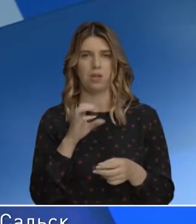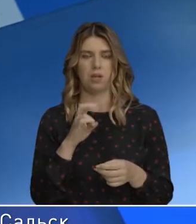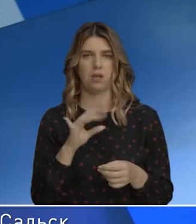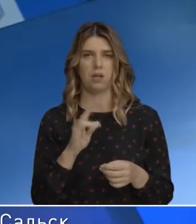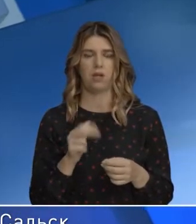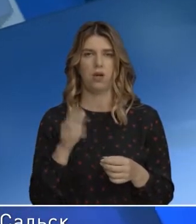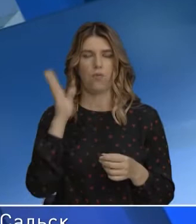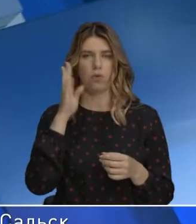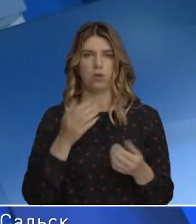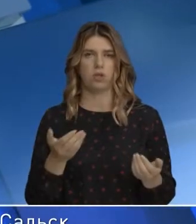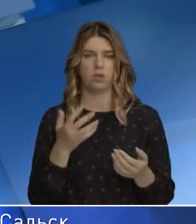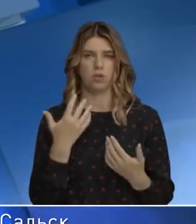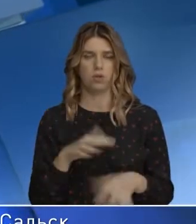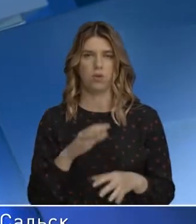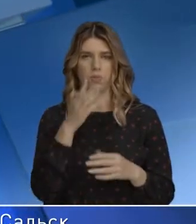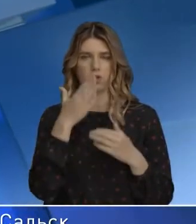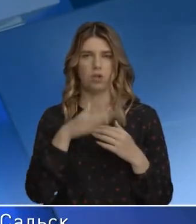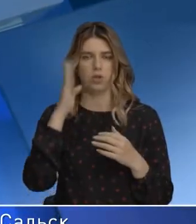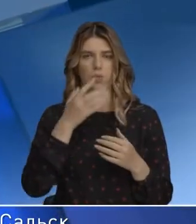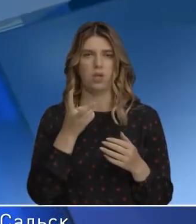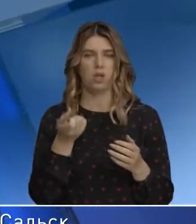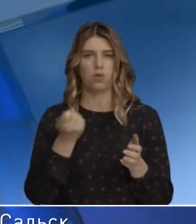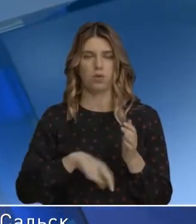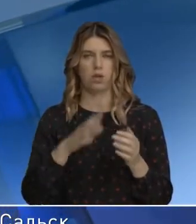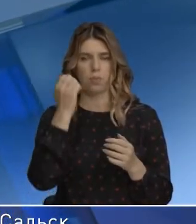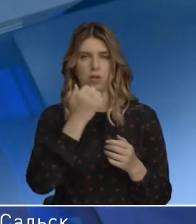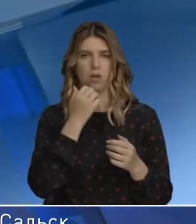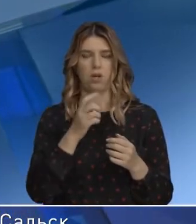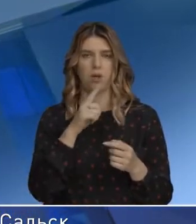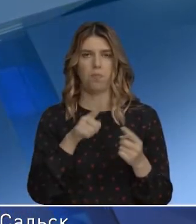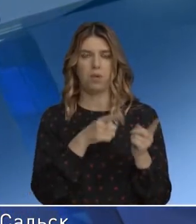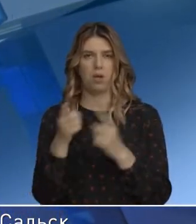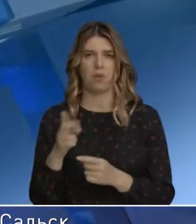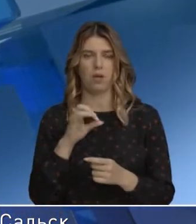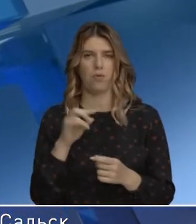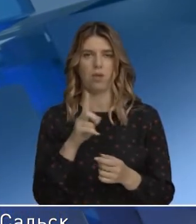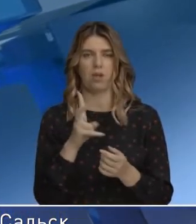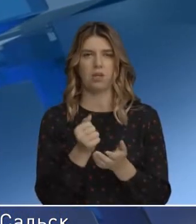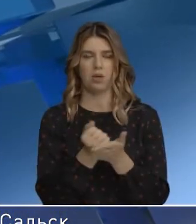спецтехники. Воду у жителей близлежащих домов не отключали благодаря переводу водоснабжения на резервные линии.